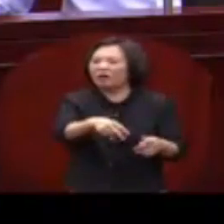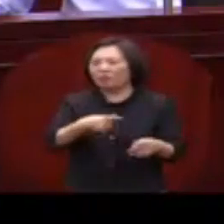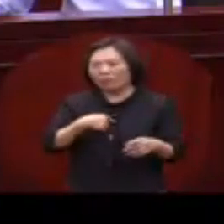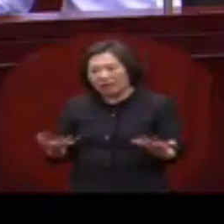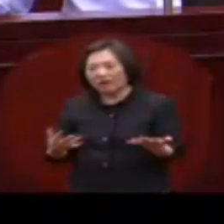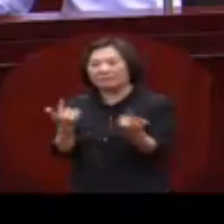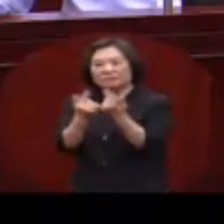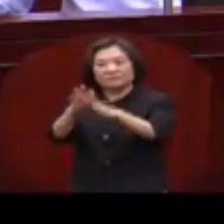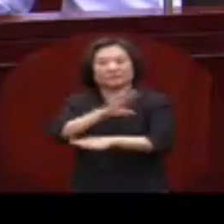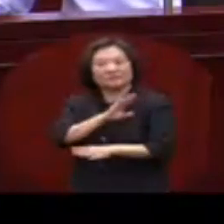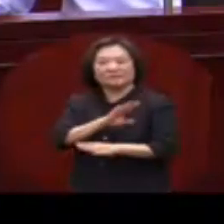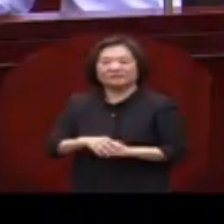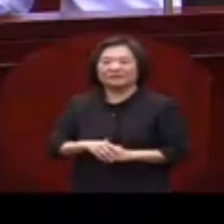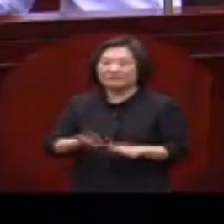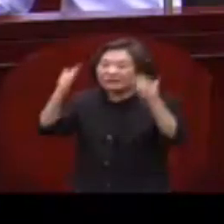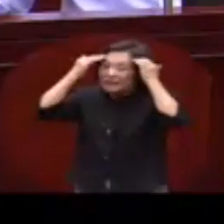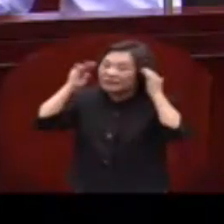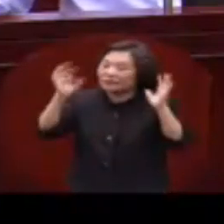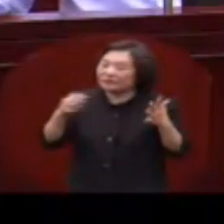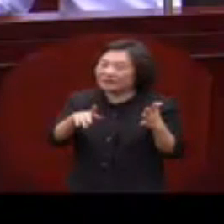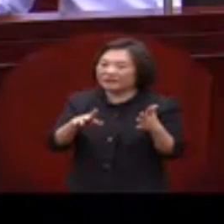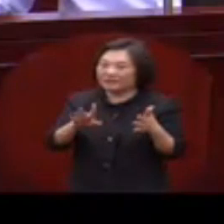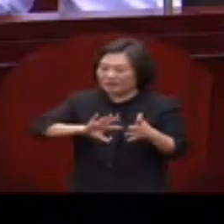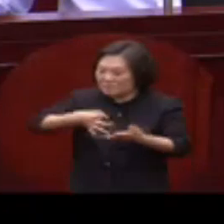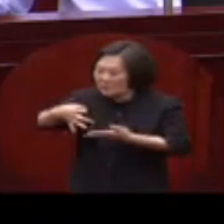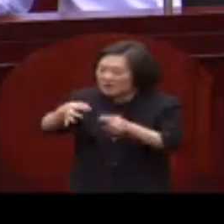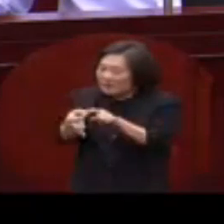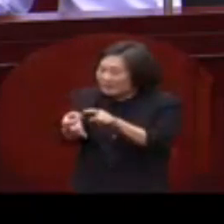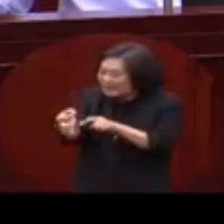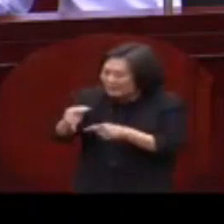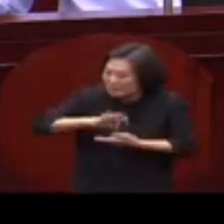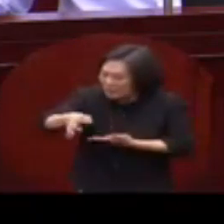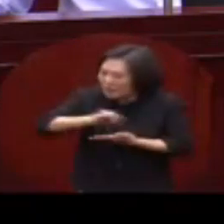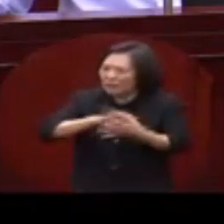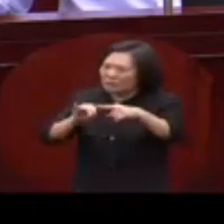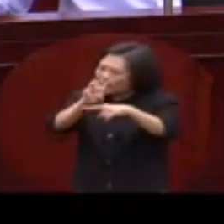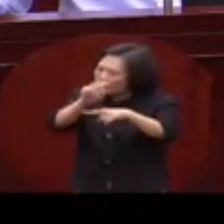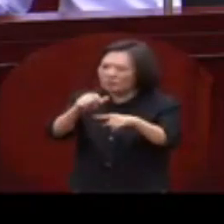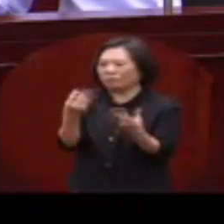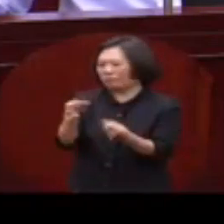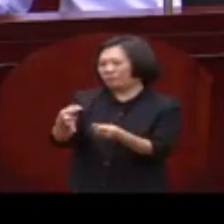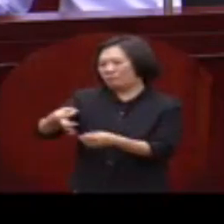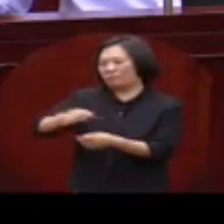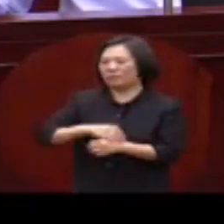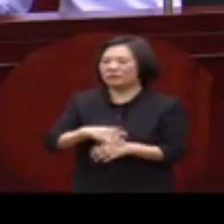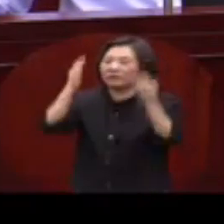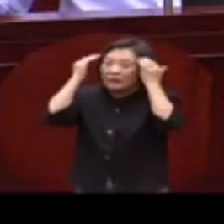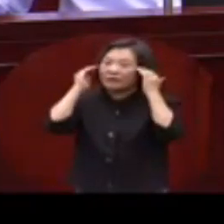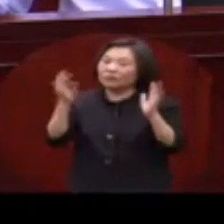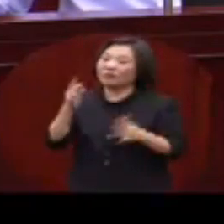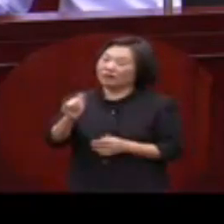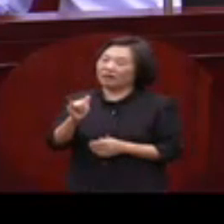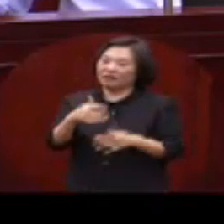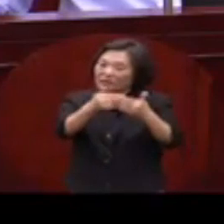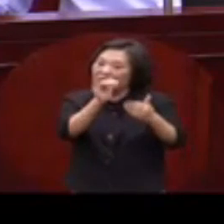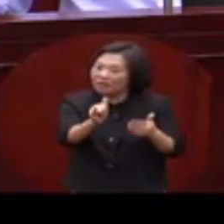上去。目前整个韩国哦，听说无现金交易已经达到80%的，我认为韩国做得到，中